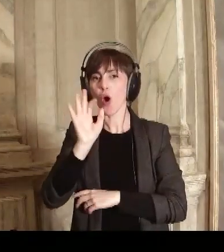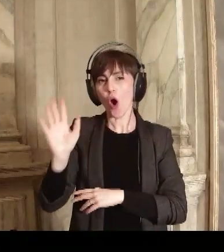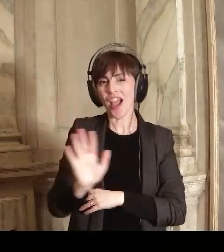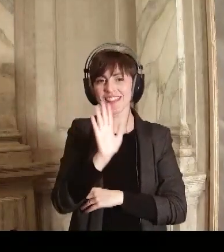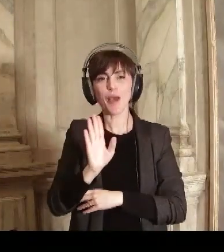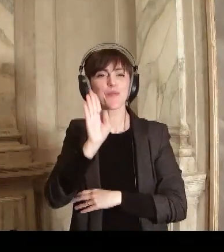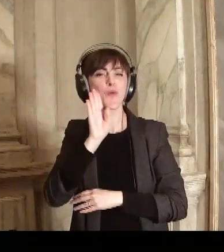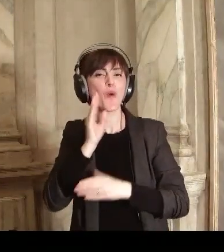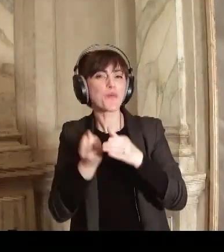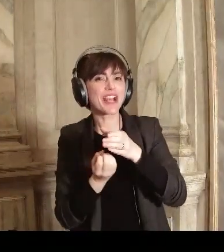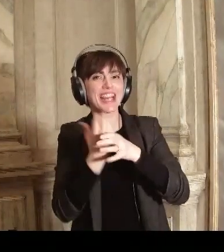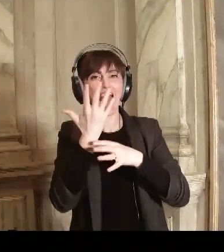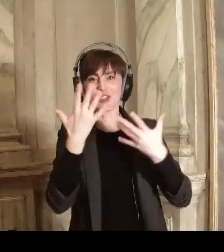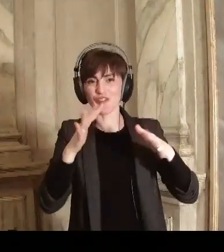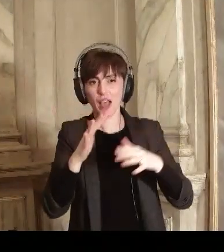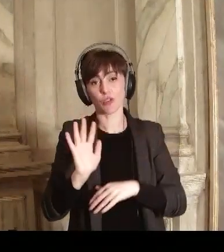fotovoltaici. No,